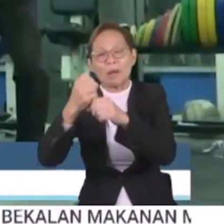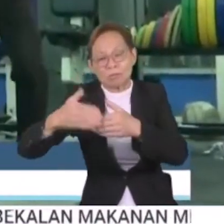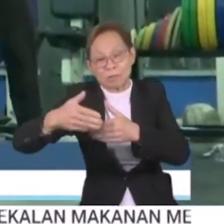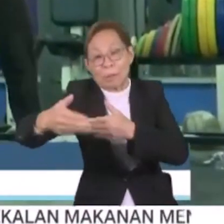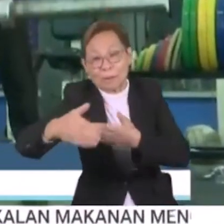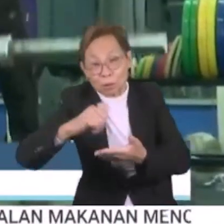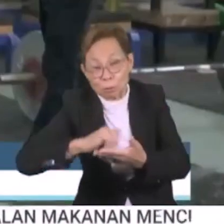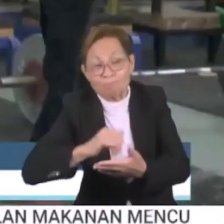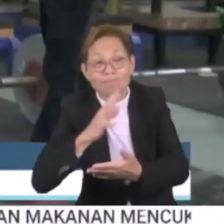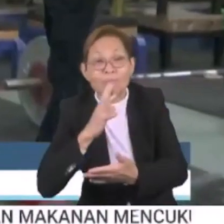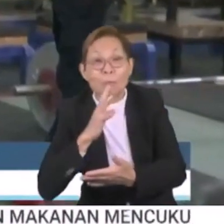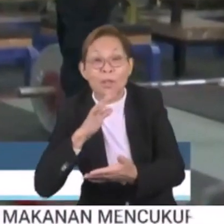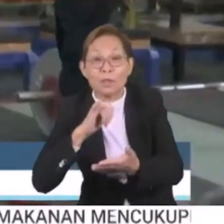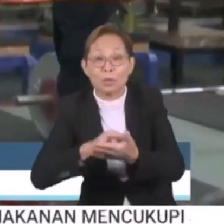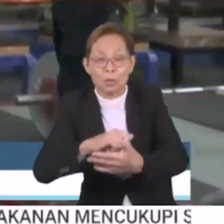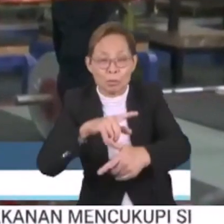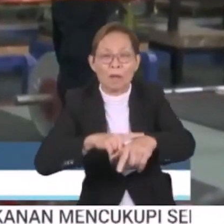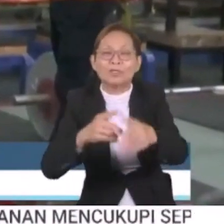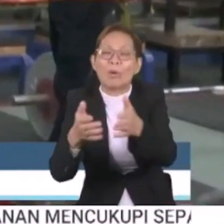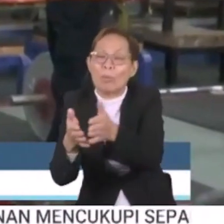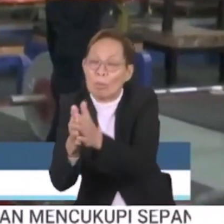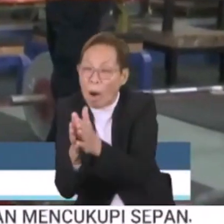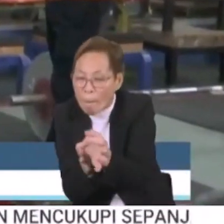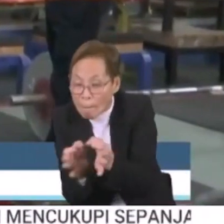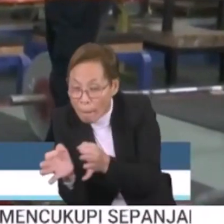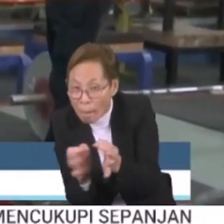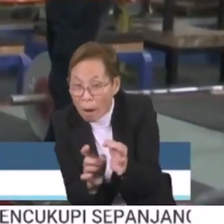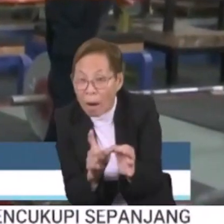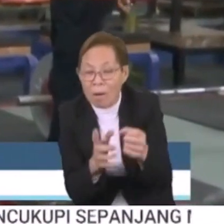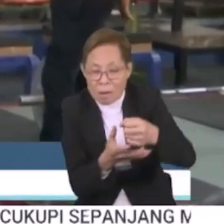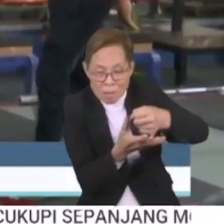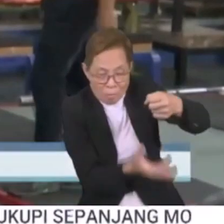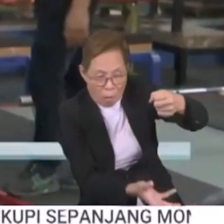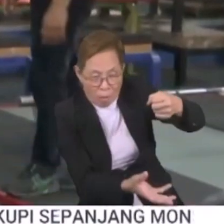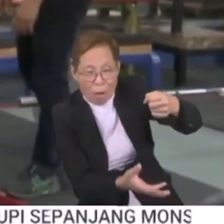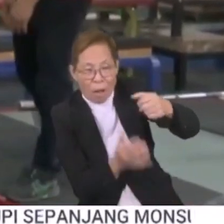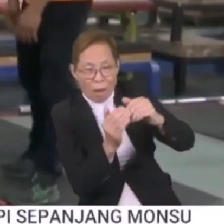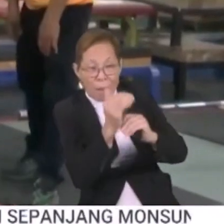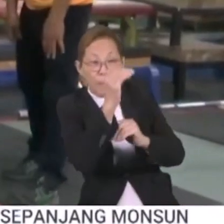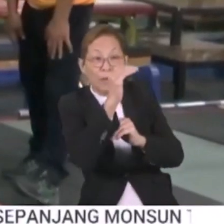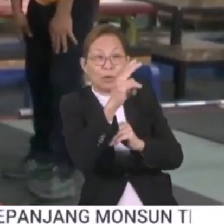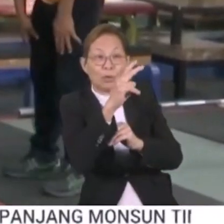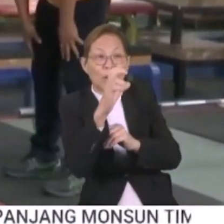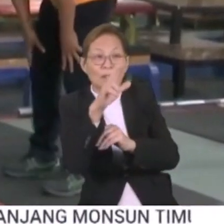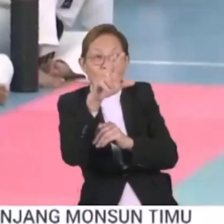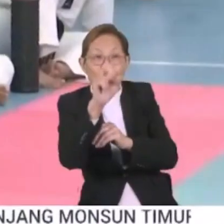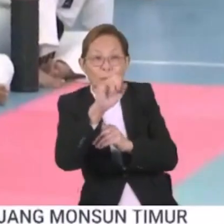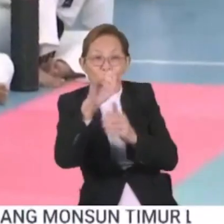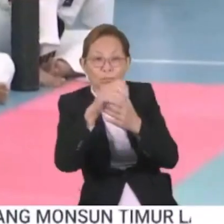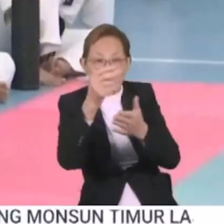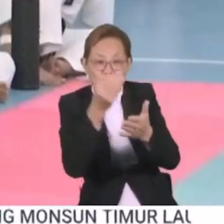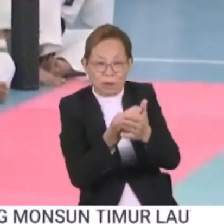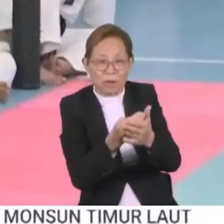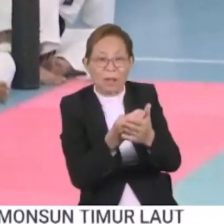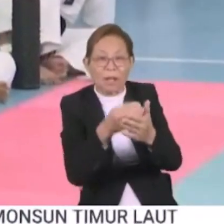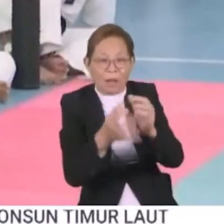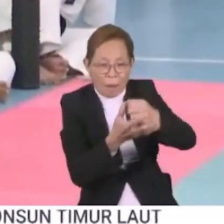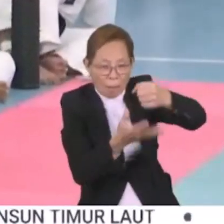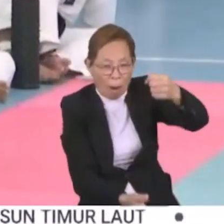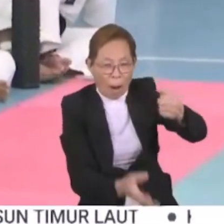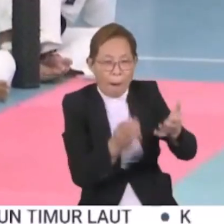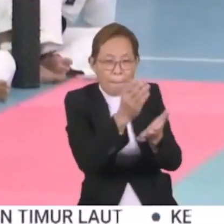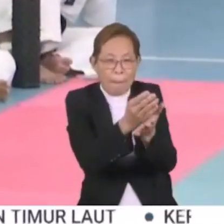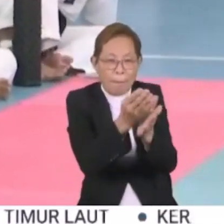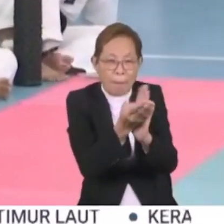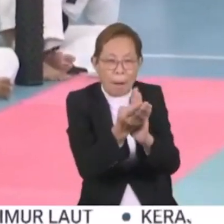itu. Beliau berkata demikian ketika diminta mengulas mengenai peruntukan berjumlah lebih RM230 juta dalam